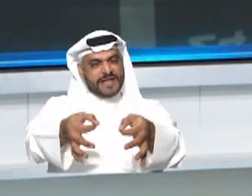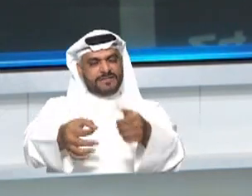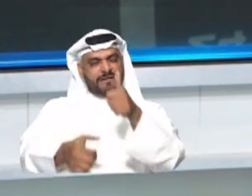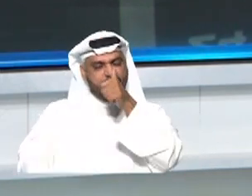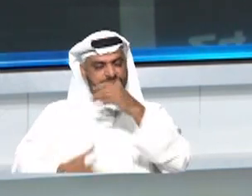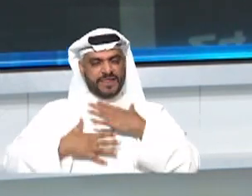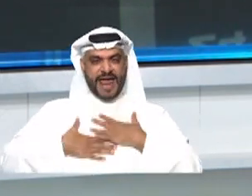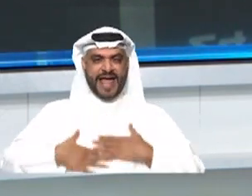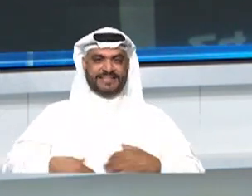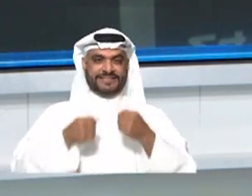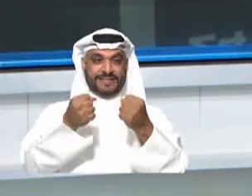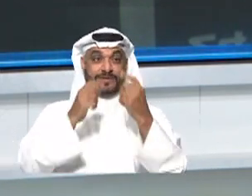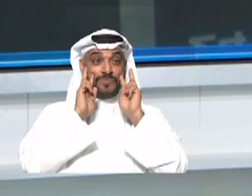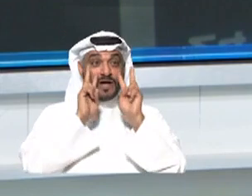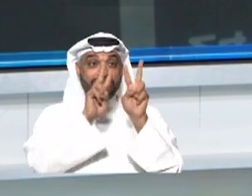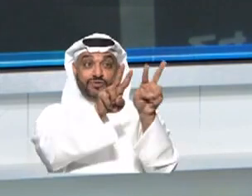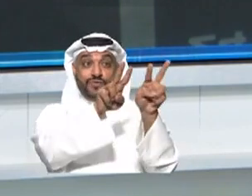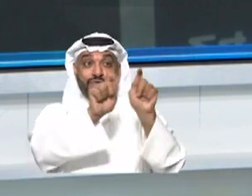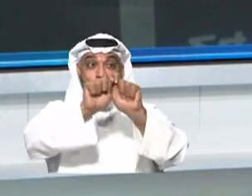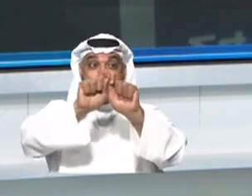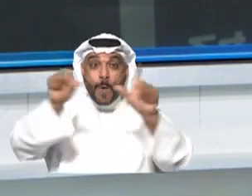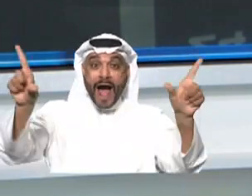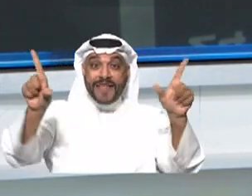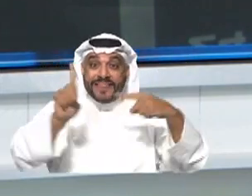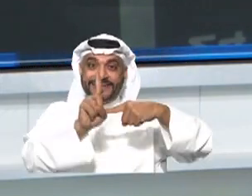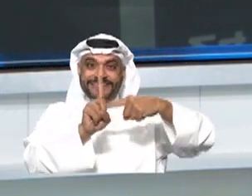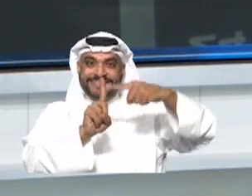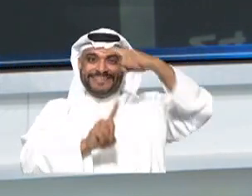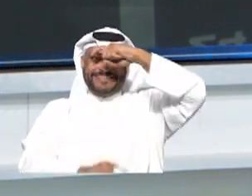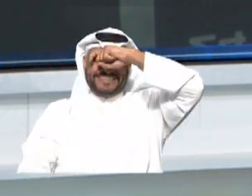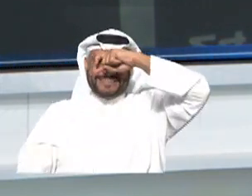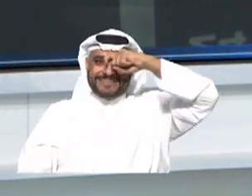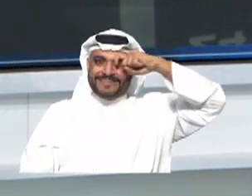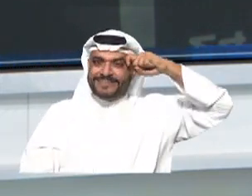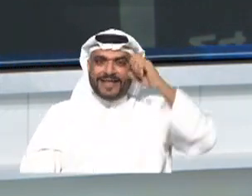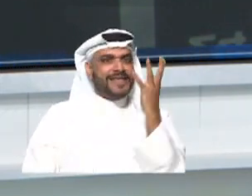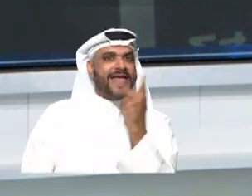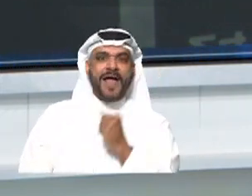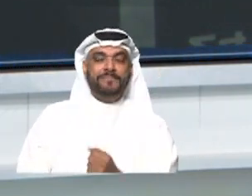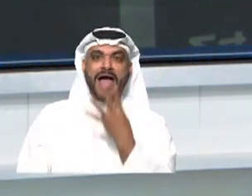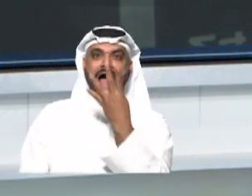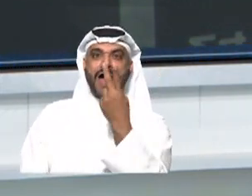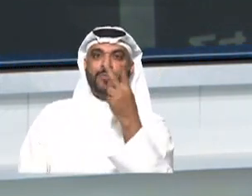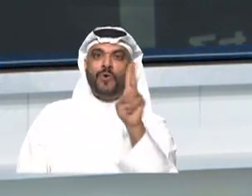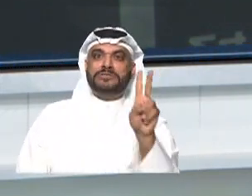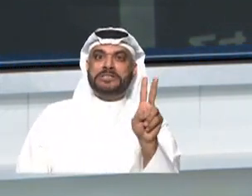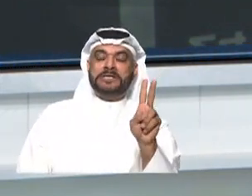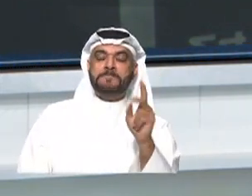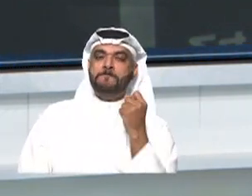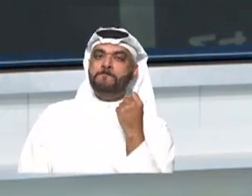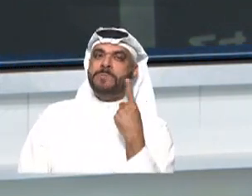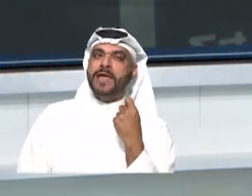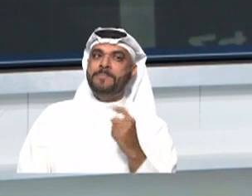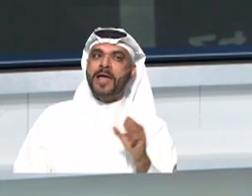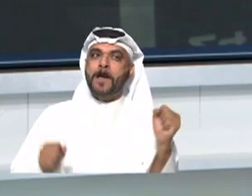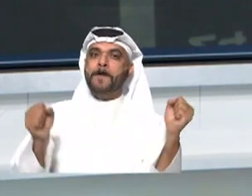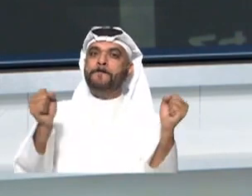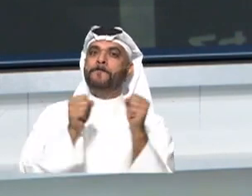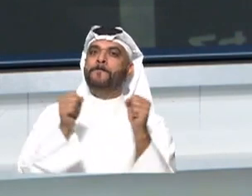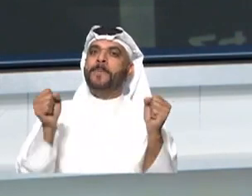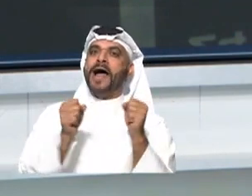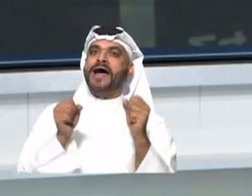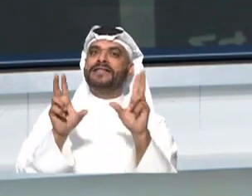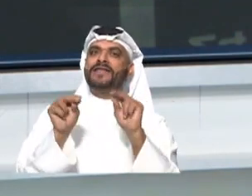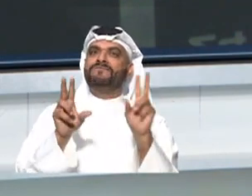لسلامتكم. ونلاحظ انخفاض ملحوظ في درجات الحرارة وأجواء أجواء صحو مع استمرار